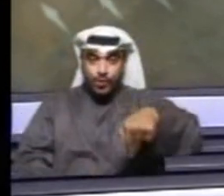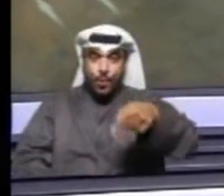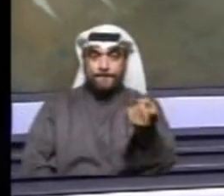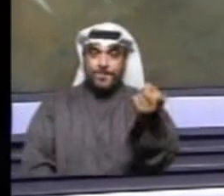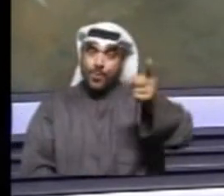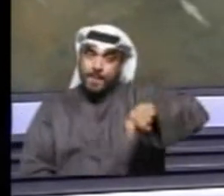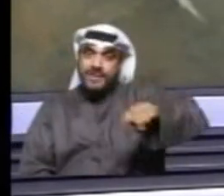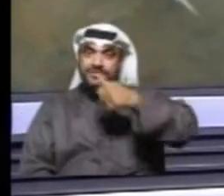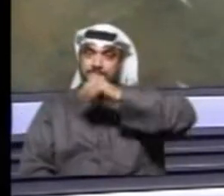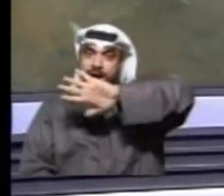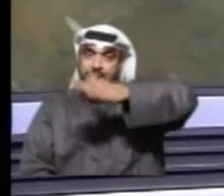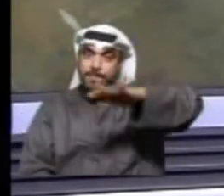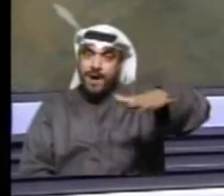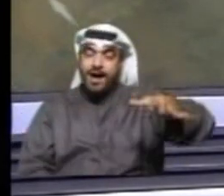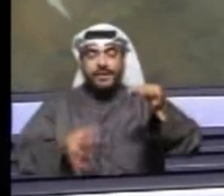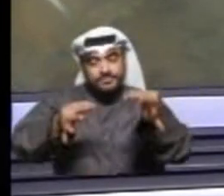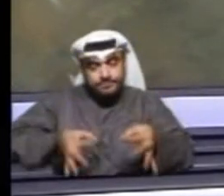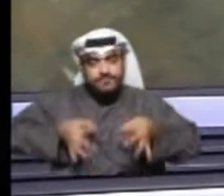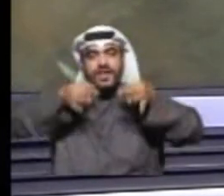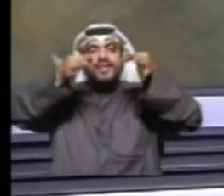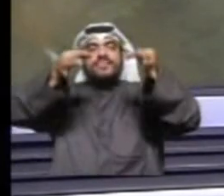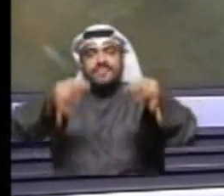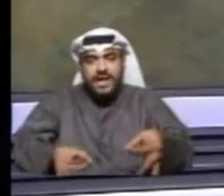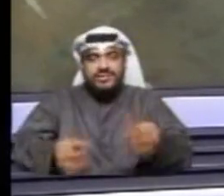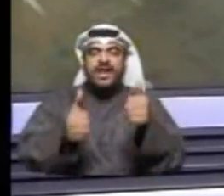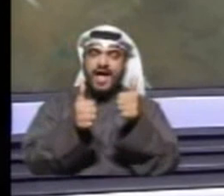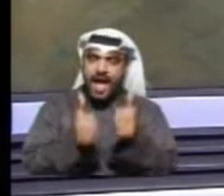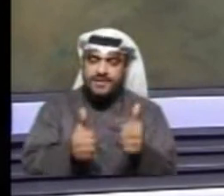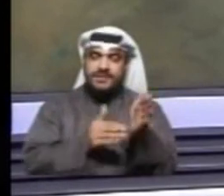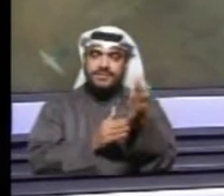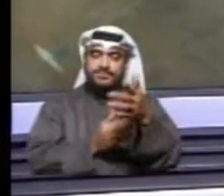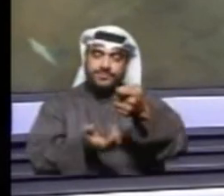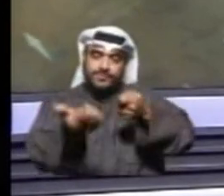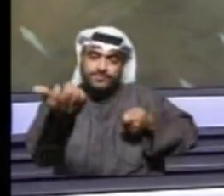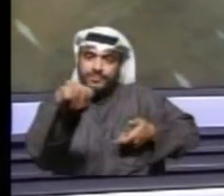من 2 إلى 6 قدم ارتفاع الأمواج. درجات الحرارة تتراوح ما بين